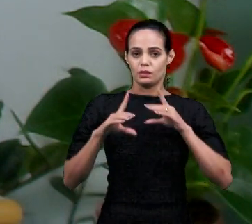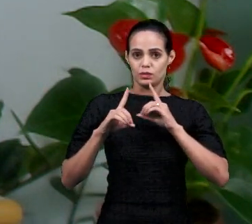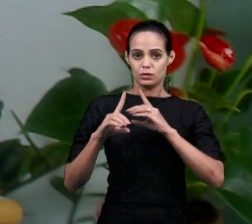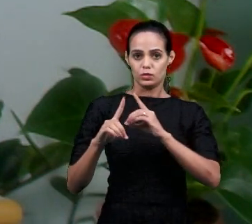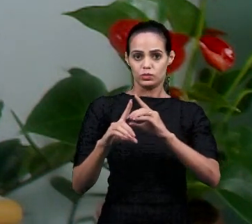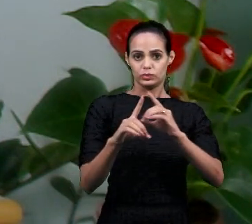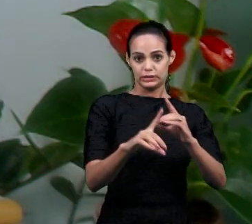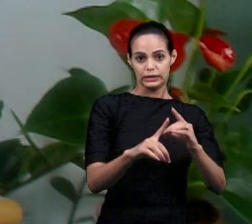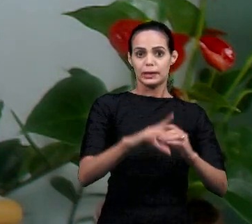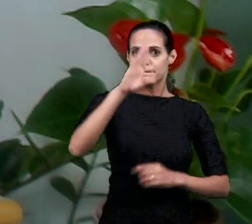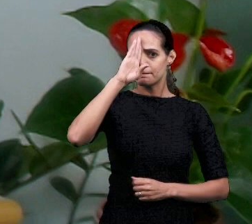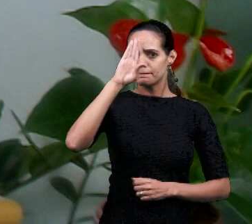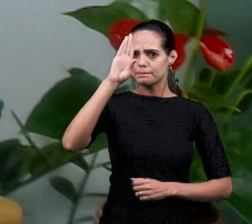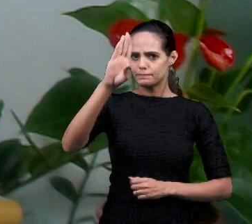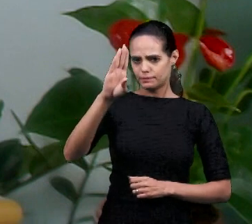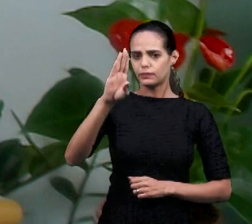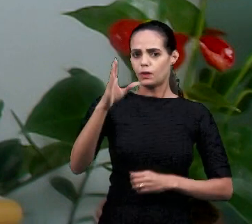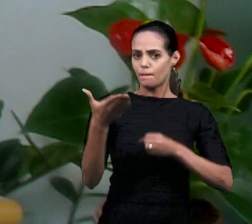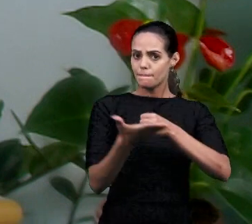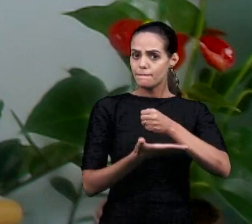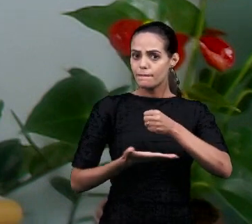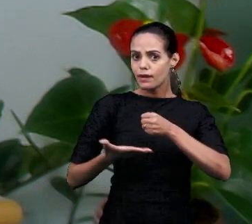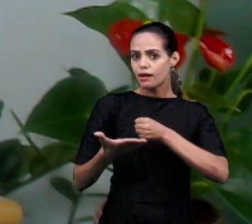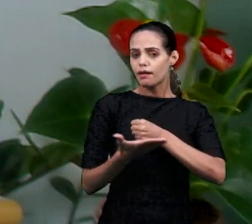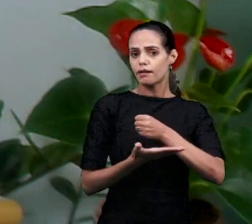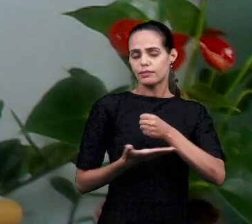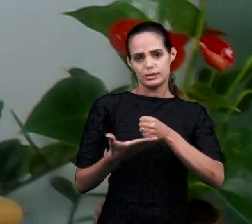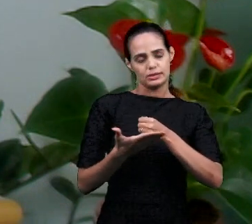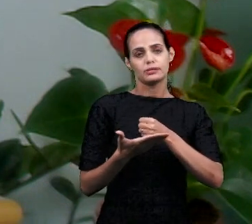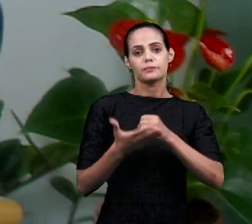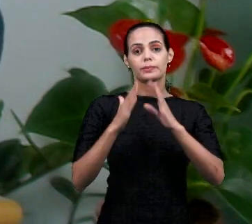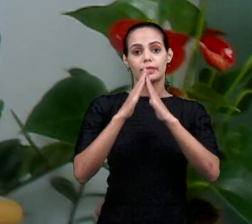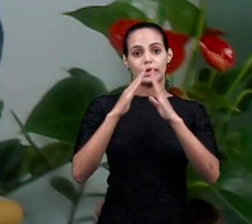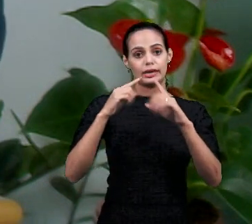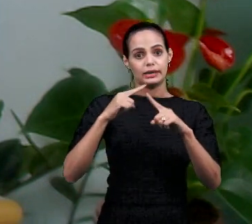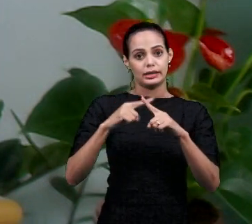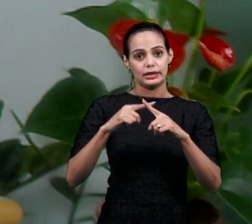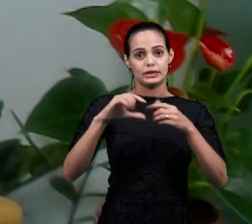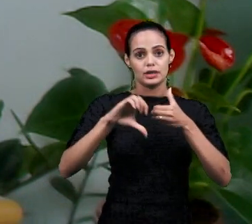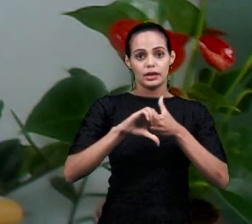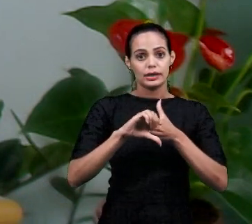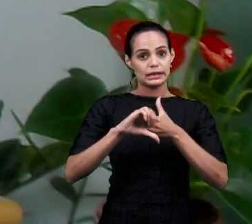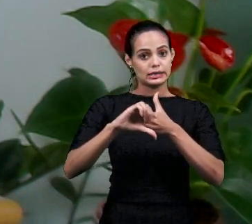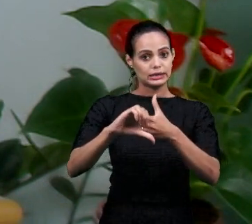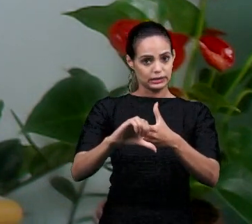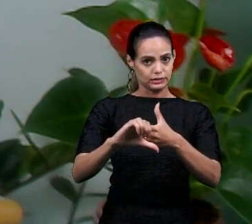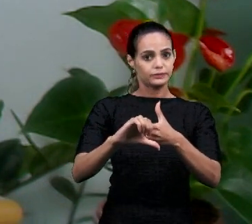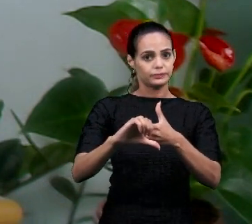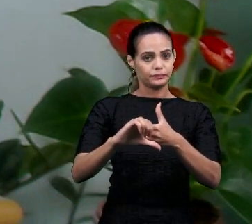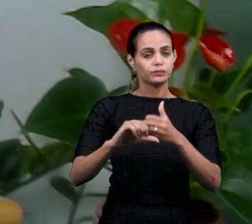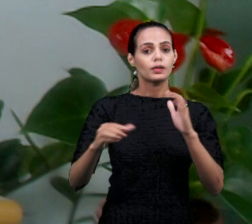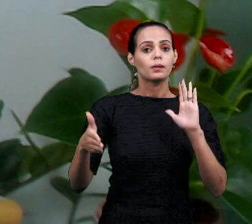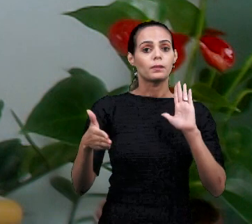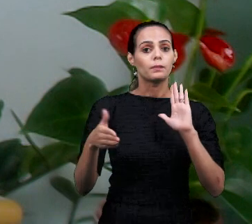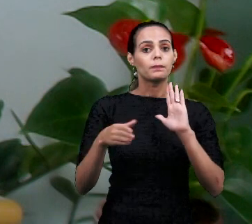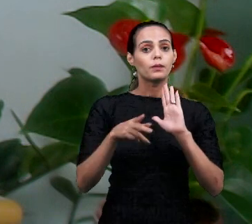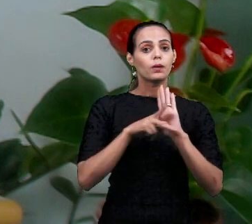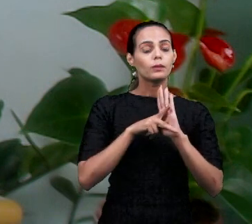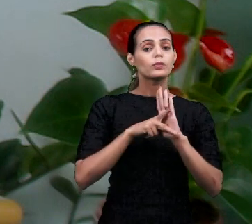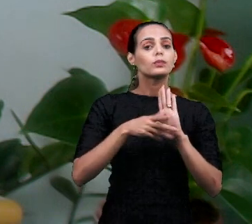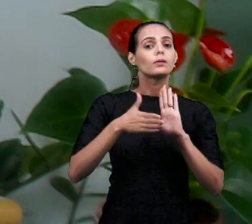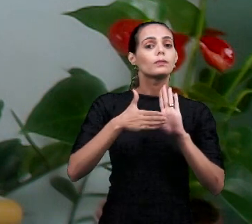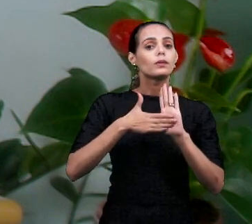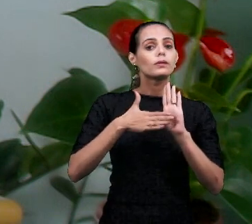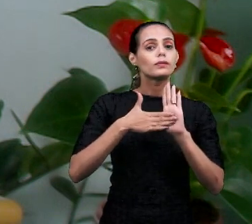repassant la doctrine, parce qu'il est nécessaire que la doctrine de l'Église chrétienne, dans